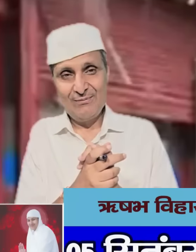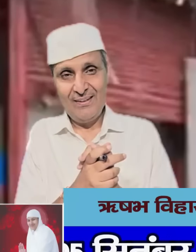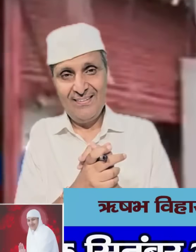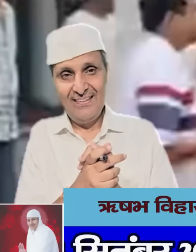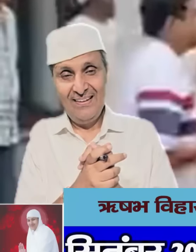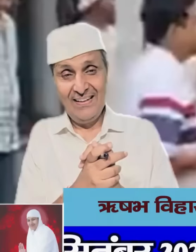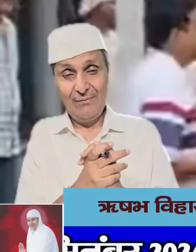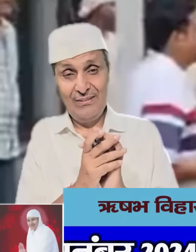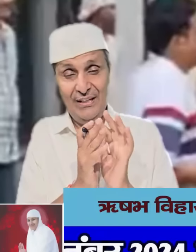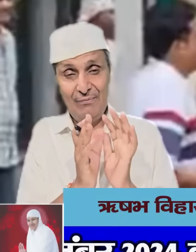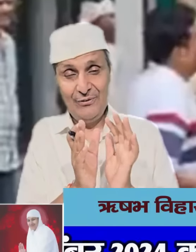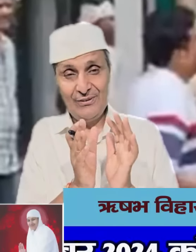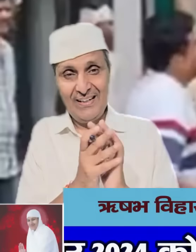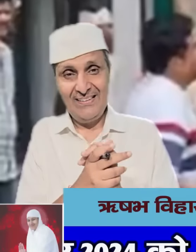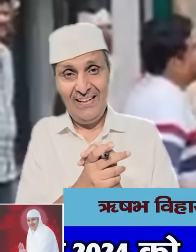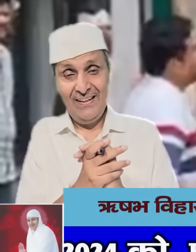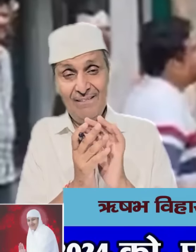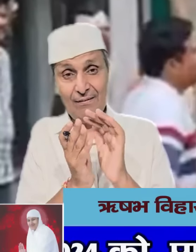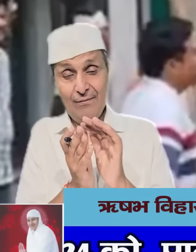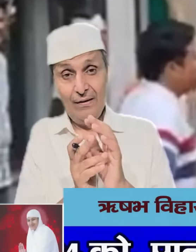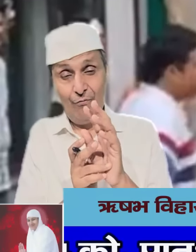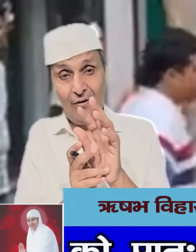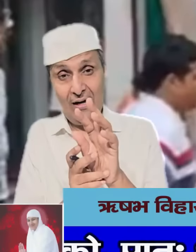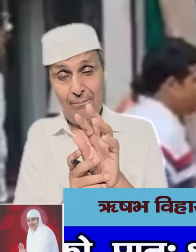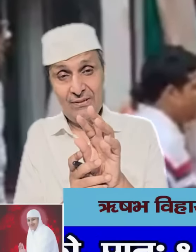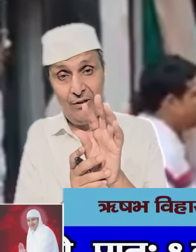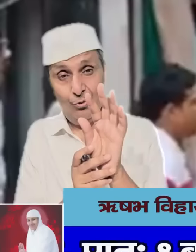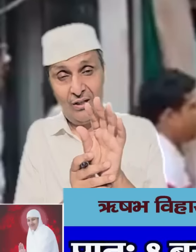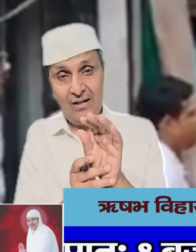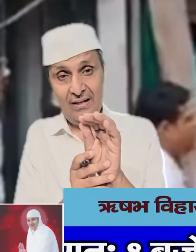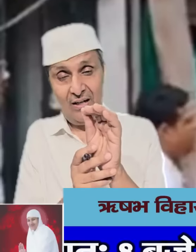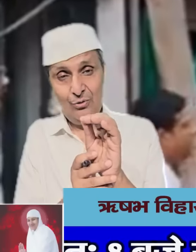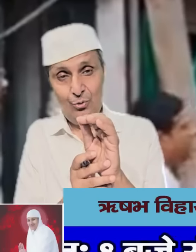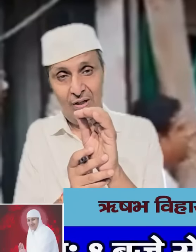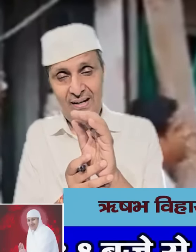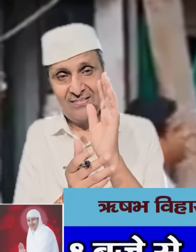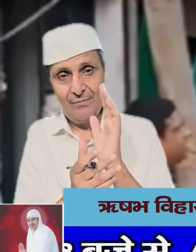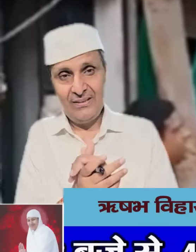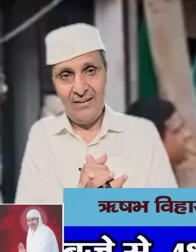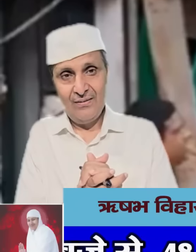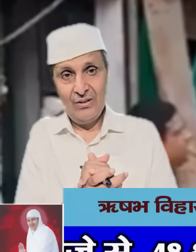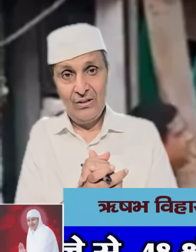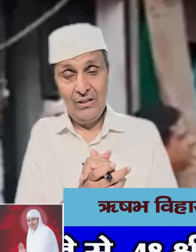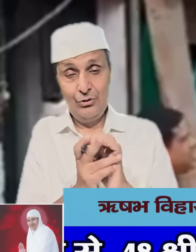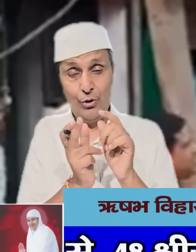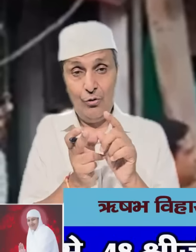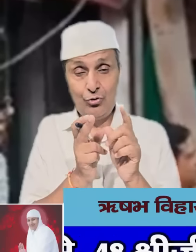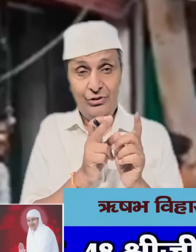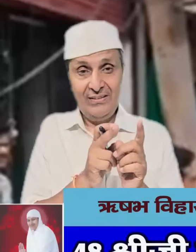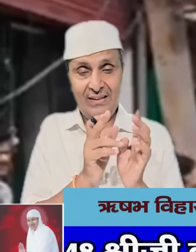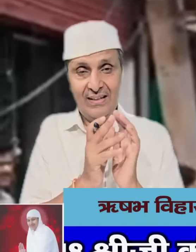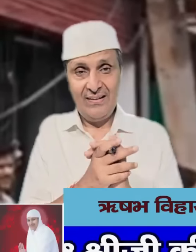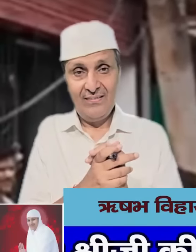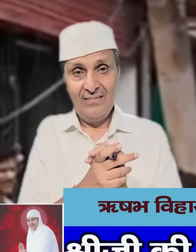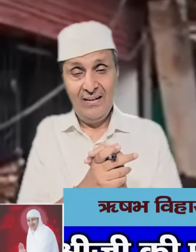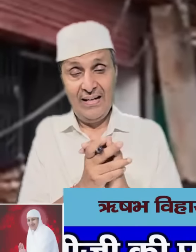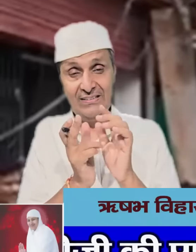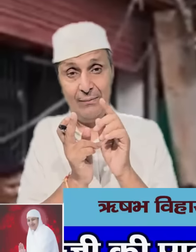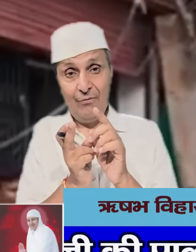होता इस बात पर, लेकिन जब 3 बेटियों ने शिकायत की तब वहां पर से उतरने का दूसरा रास्ता भी था जो कि उसको जानता